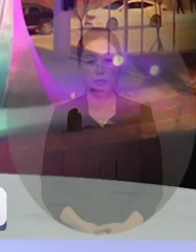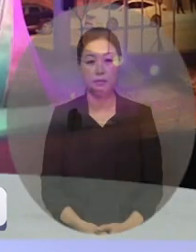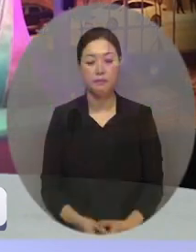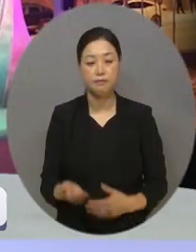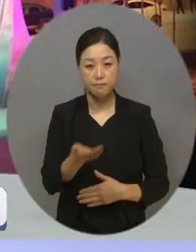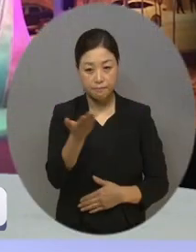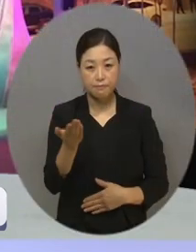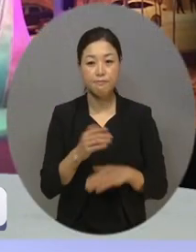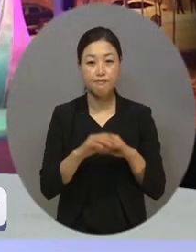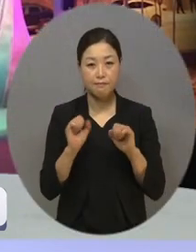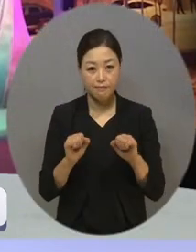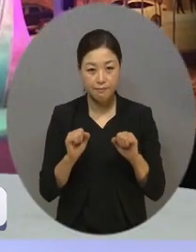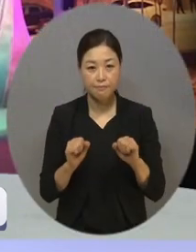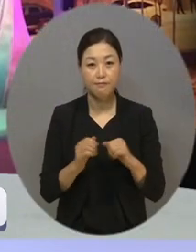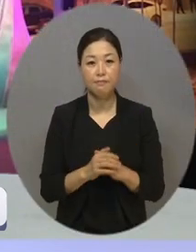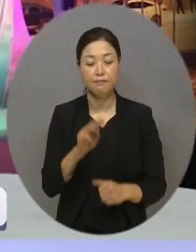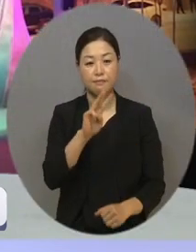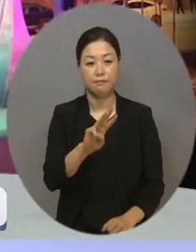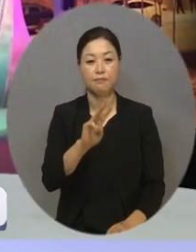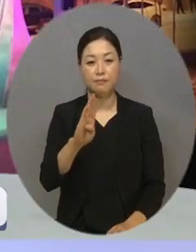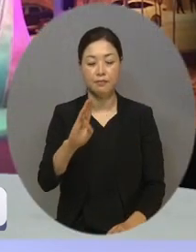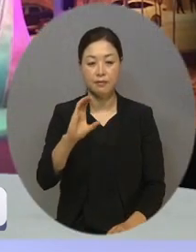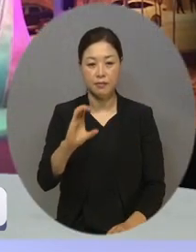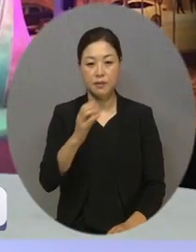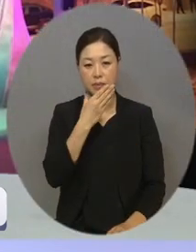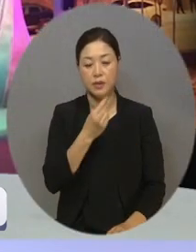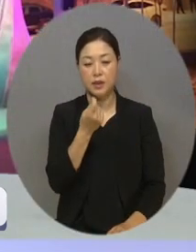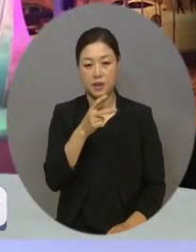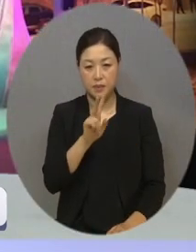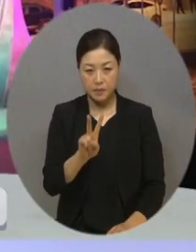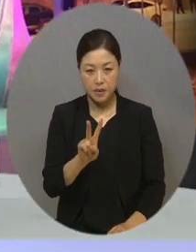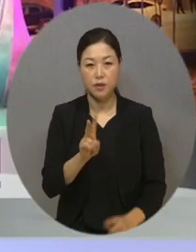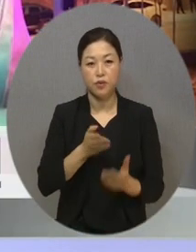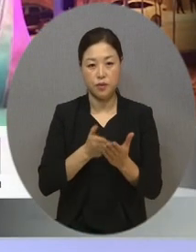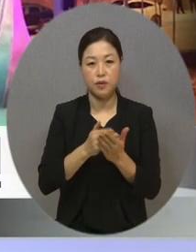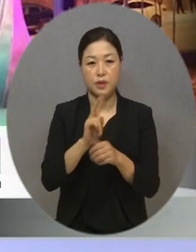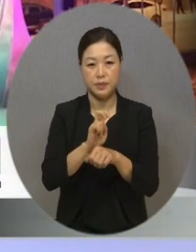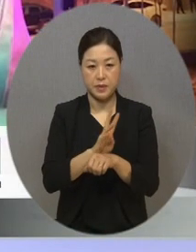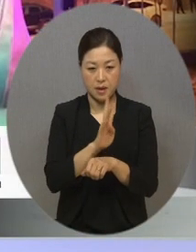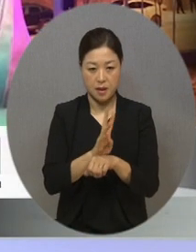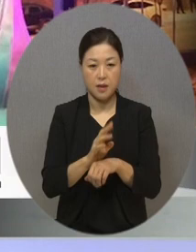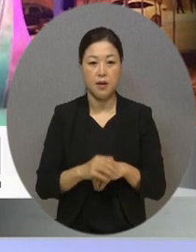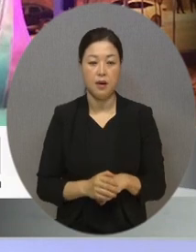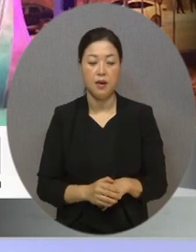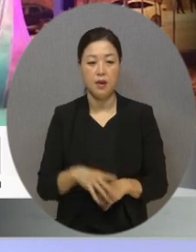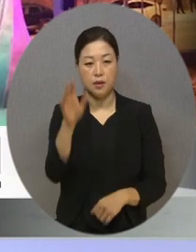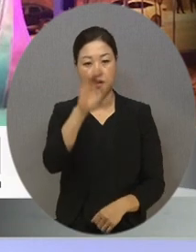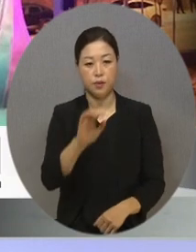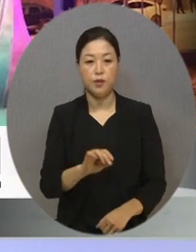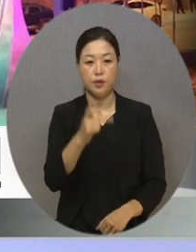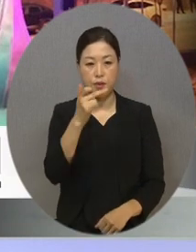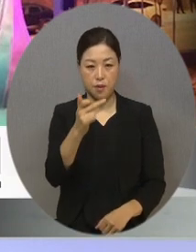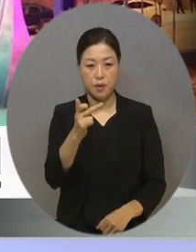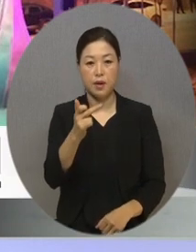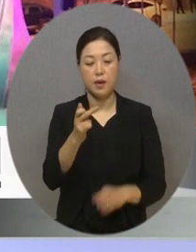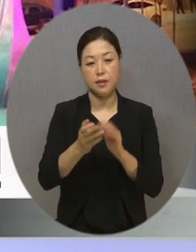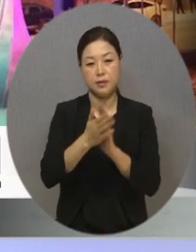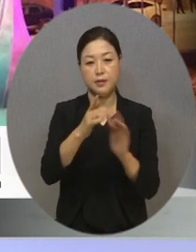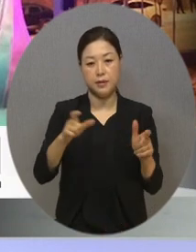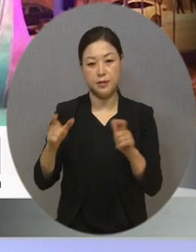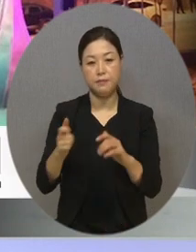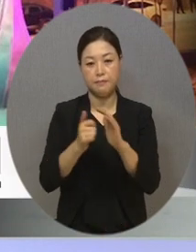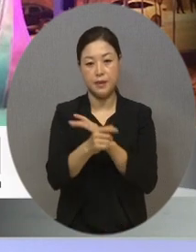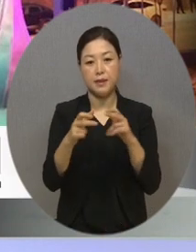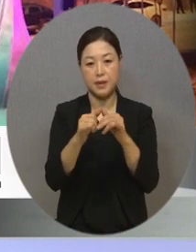시청자 여러분 안녕하십니까? WBC 복지TV 뉴스 24입니다. 전국 17개 시도 지역을 대표하는 장애인